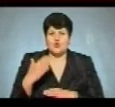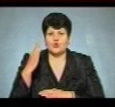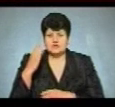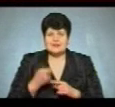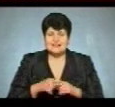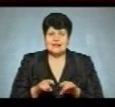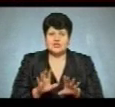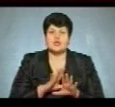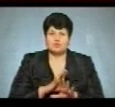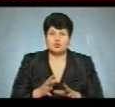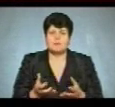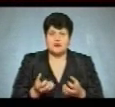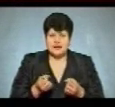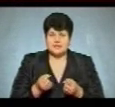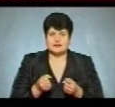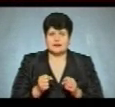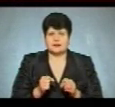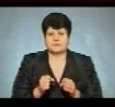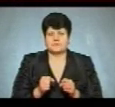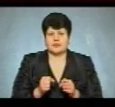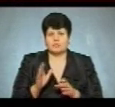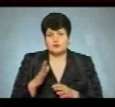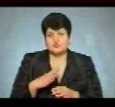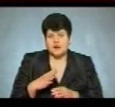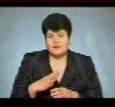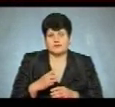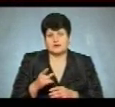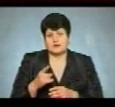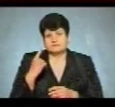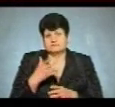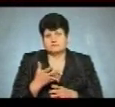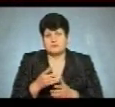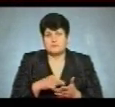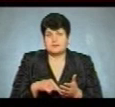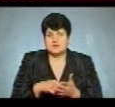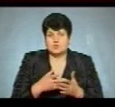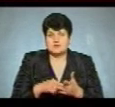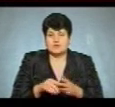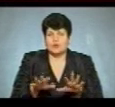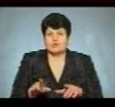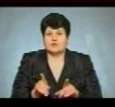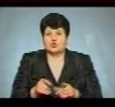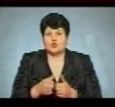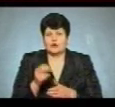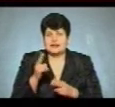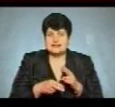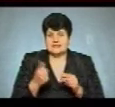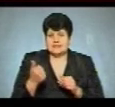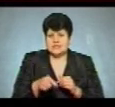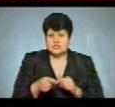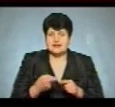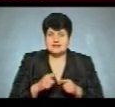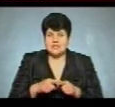було прийнято і тепер будемо чекати на реакцію міста і міського голови. Я думаю, що ми до кінця тижня цей проект